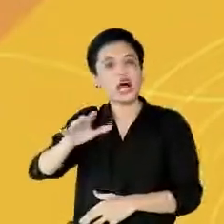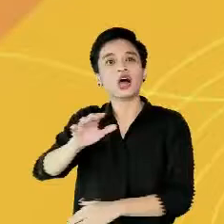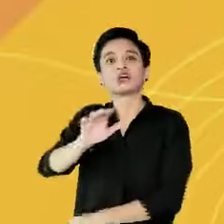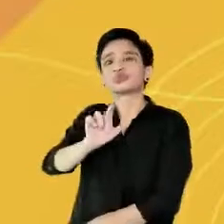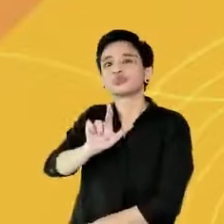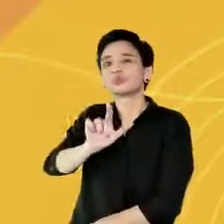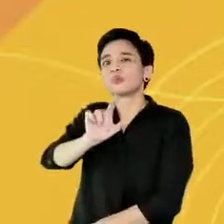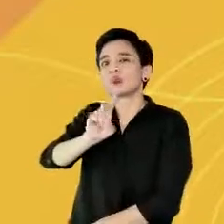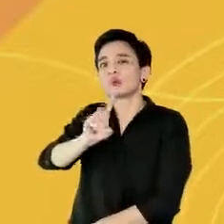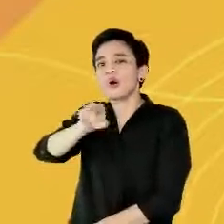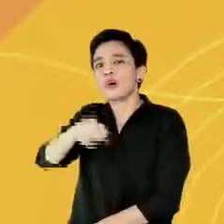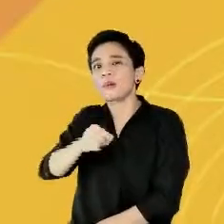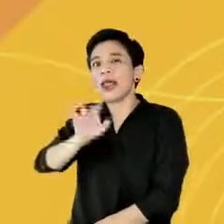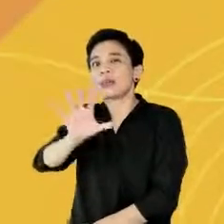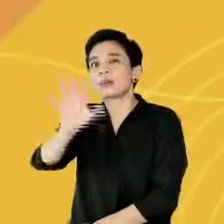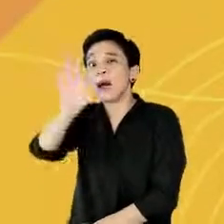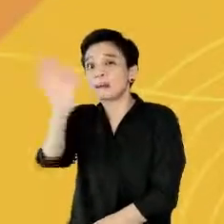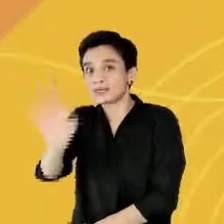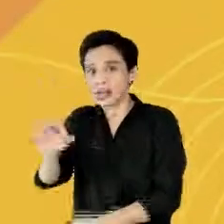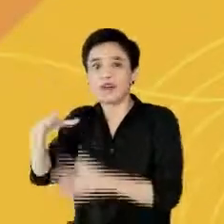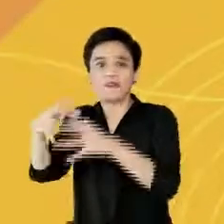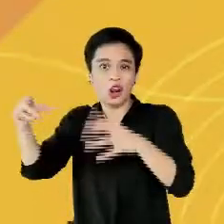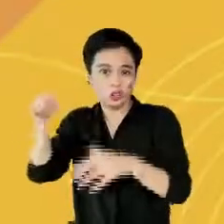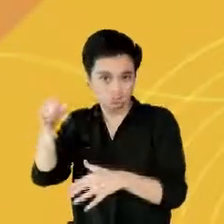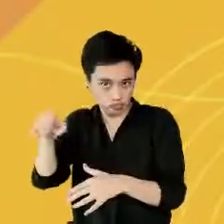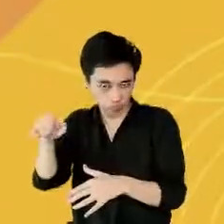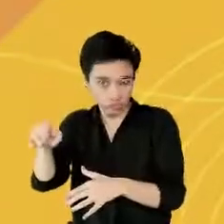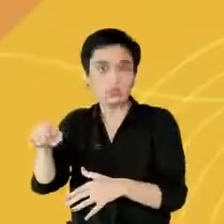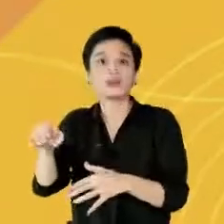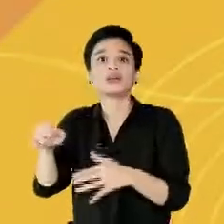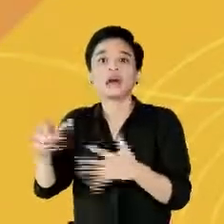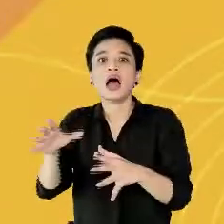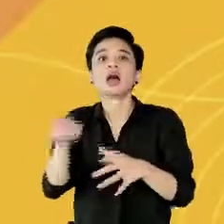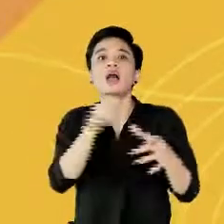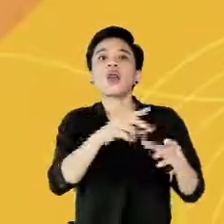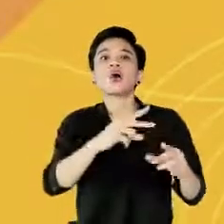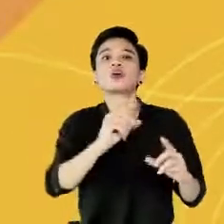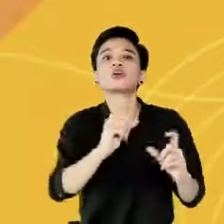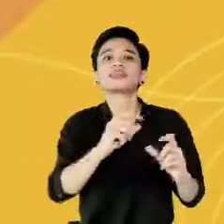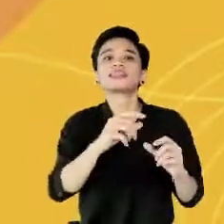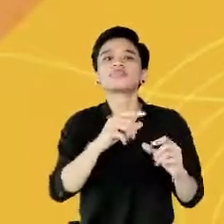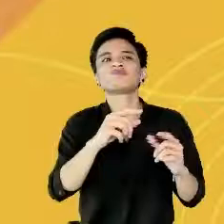SS2 sedangkan ketelitian kita di